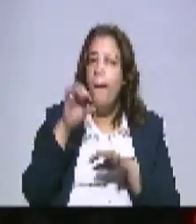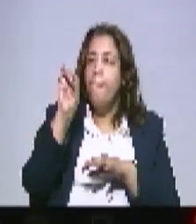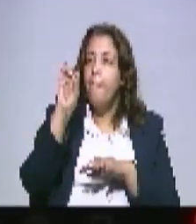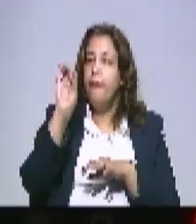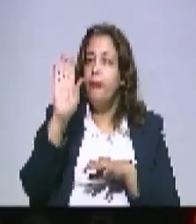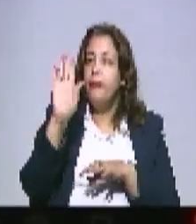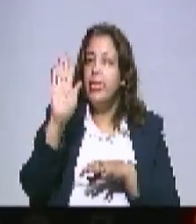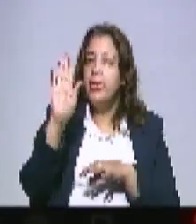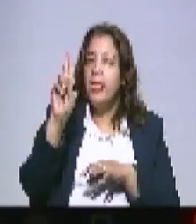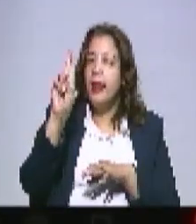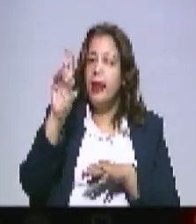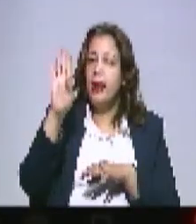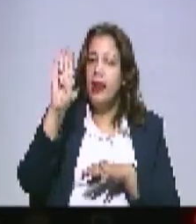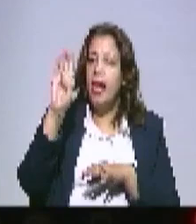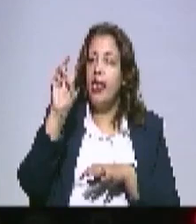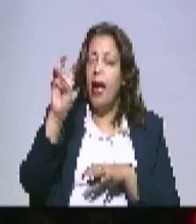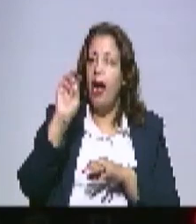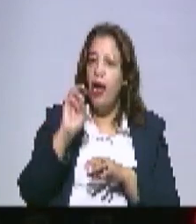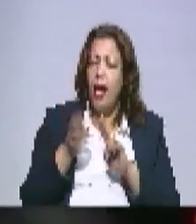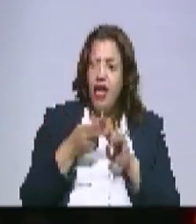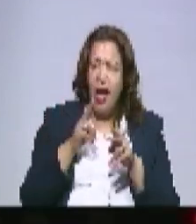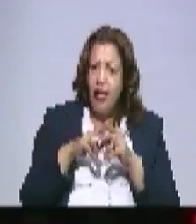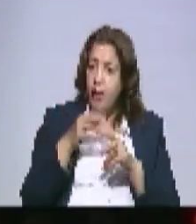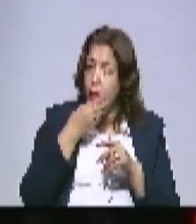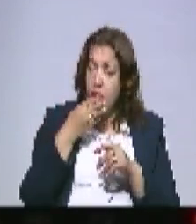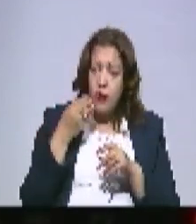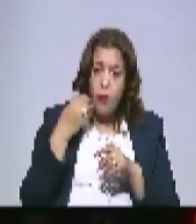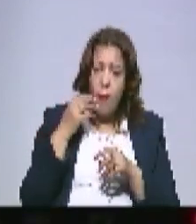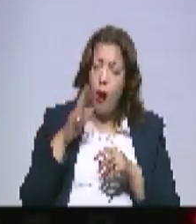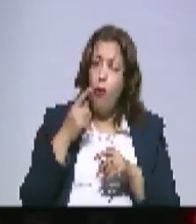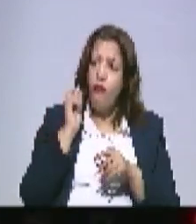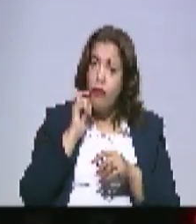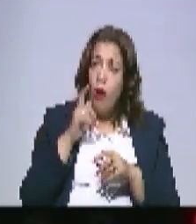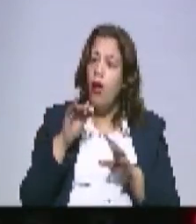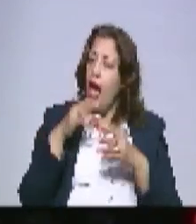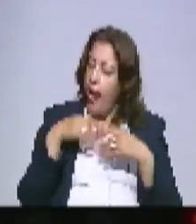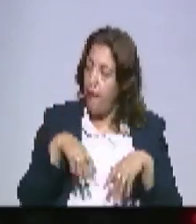ننساهوش. اي حاجة صيامي افطاري حط مستكة وما تخافش.